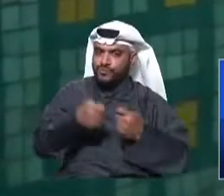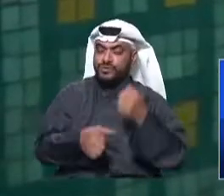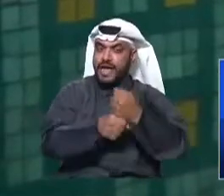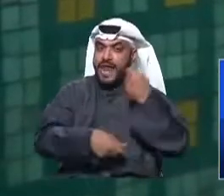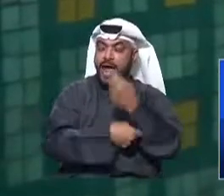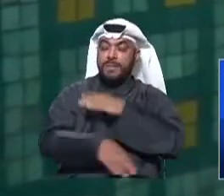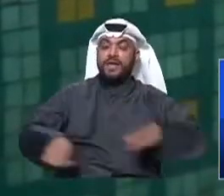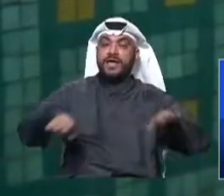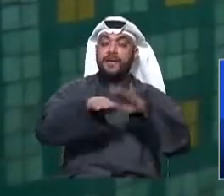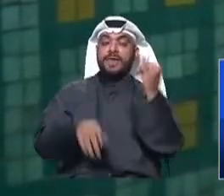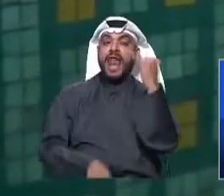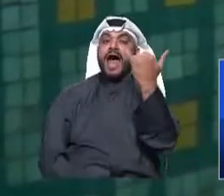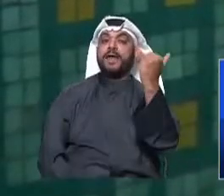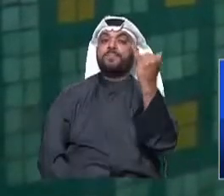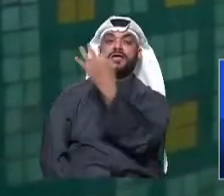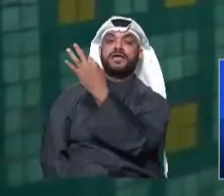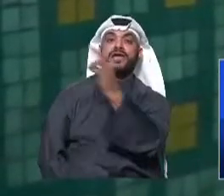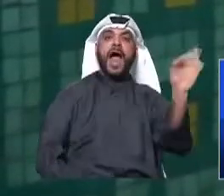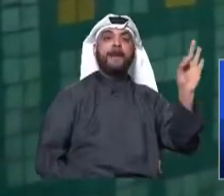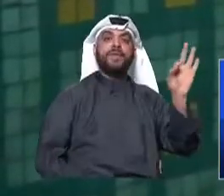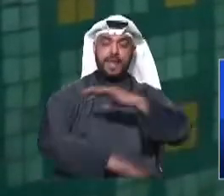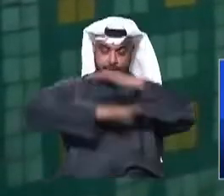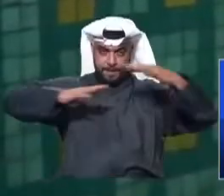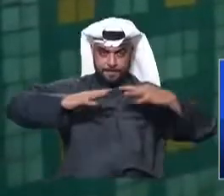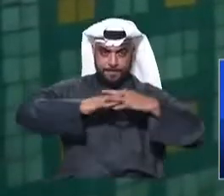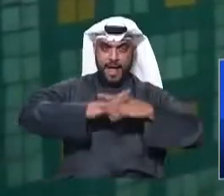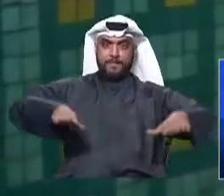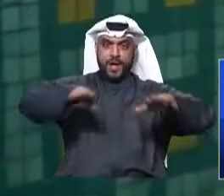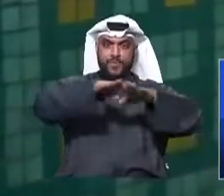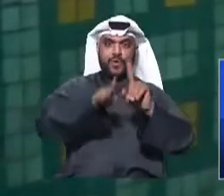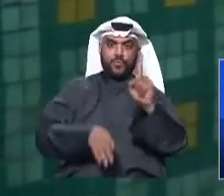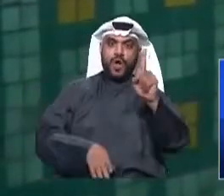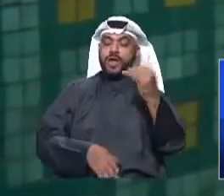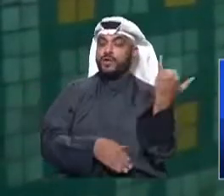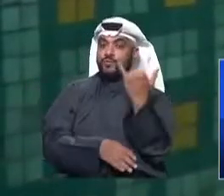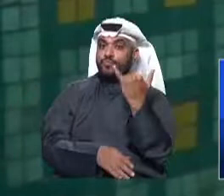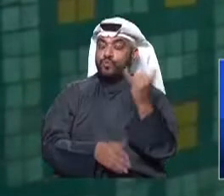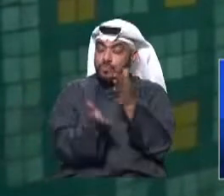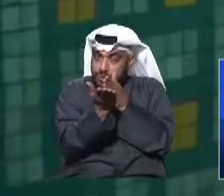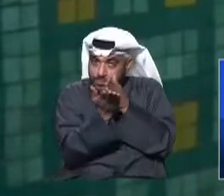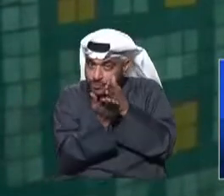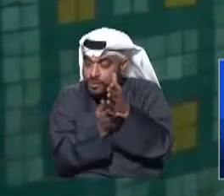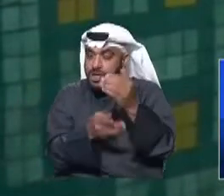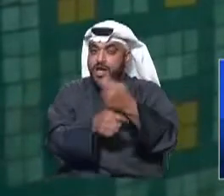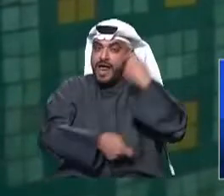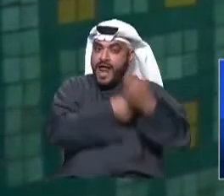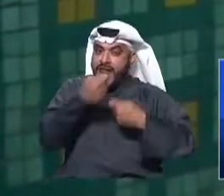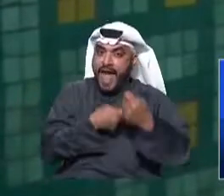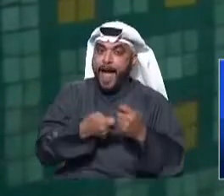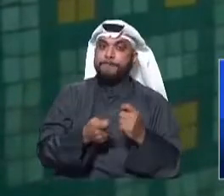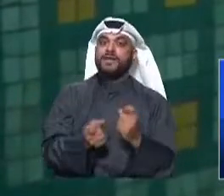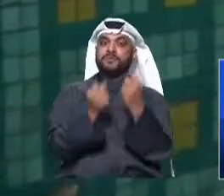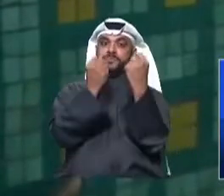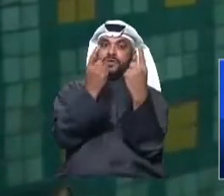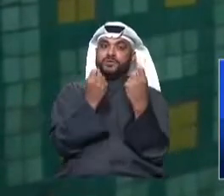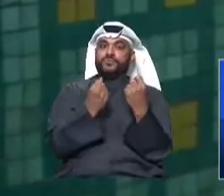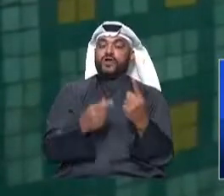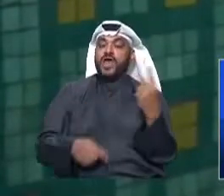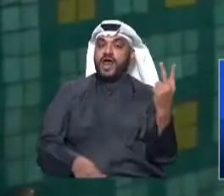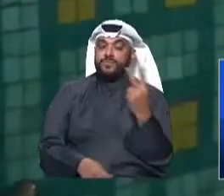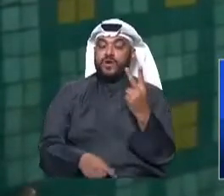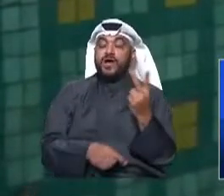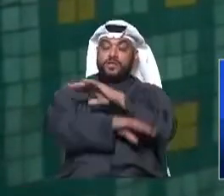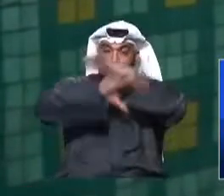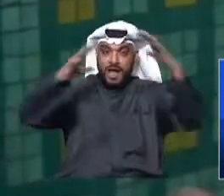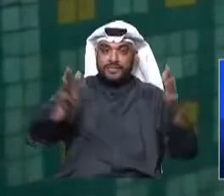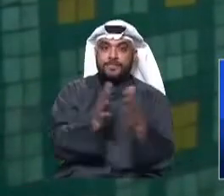العمل العربي المشترك يعززه، نذهب من العمل الثنائي إلى